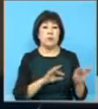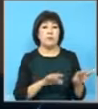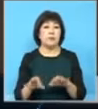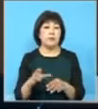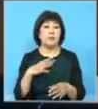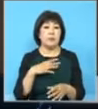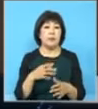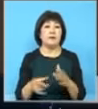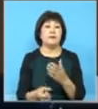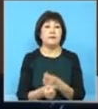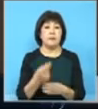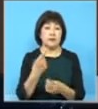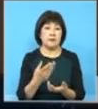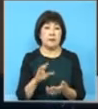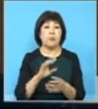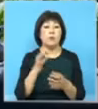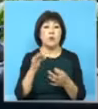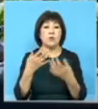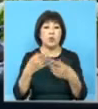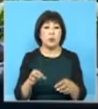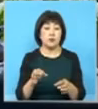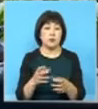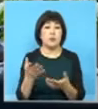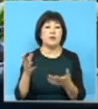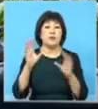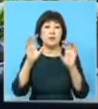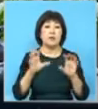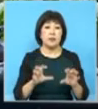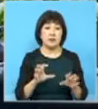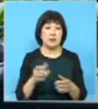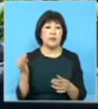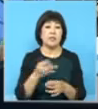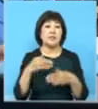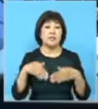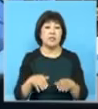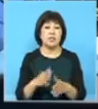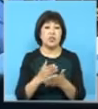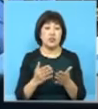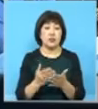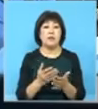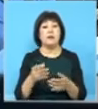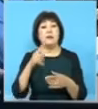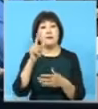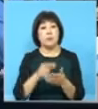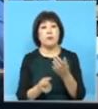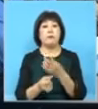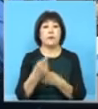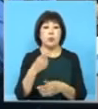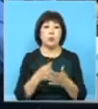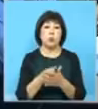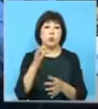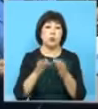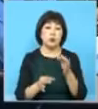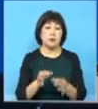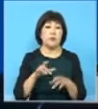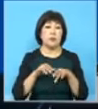стола были выработаны рекомендации по недопущению нарушений требований законодательства и разрешению проблемных вопросов, возникающих в ходе досудебного